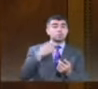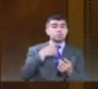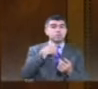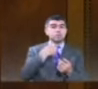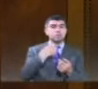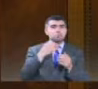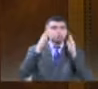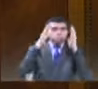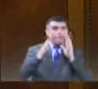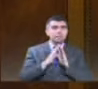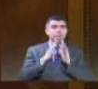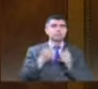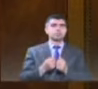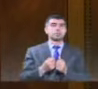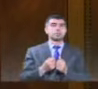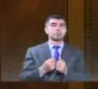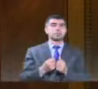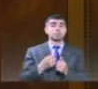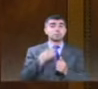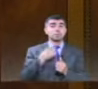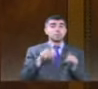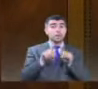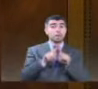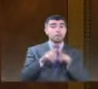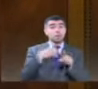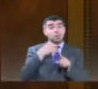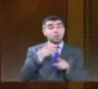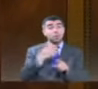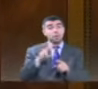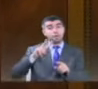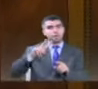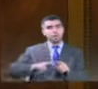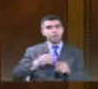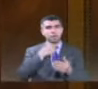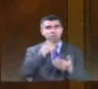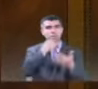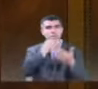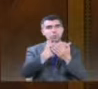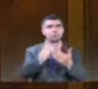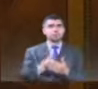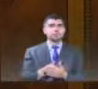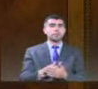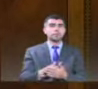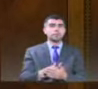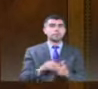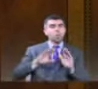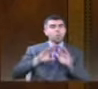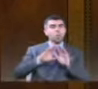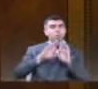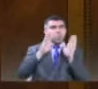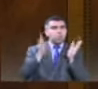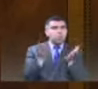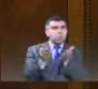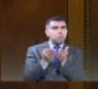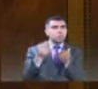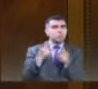وكازاخستان. يعني اللي نقدر ننقل لكم بصدق هو أن هاد الناس هادو بصفة عامة وغيرهم،